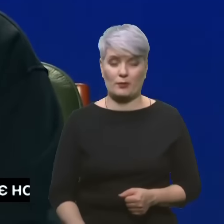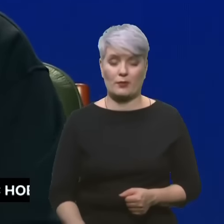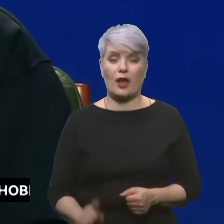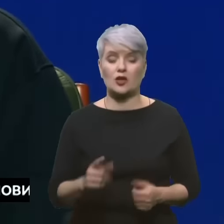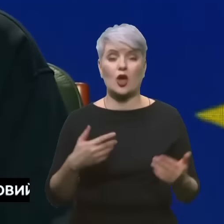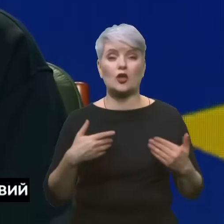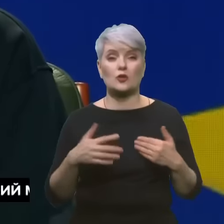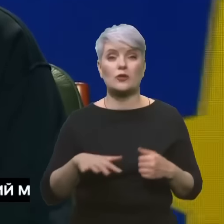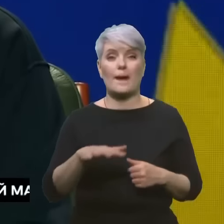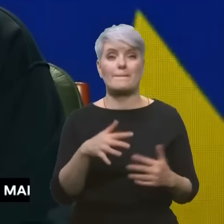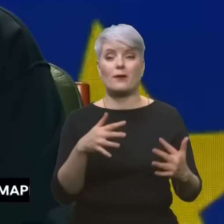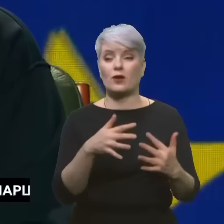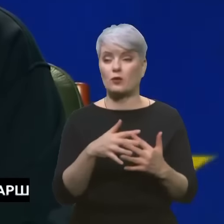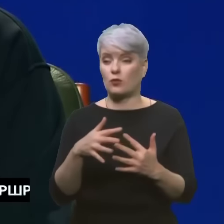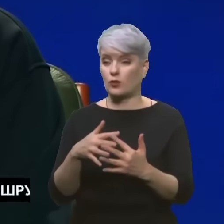на полі бою,